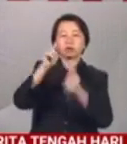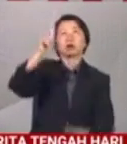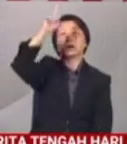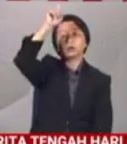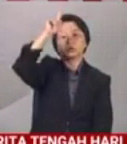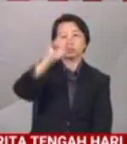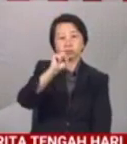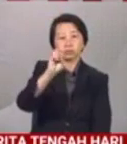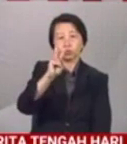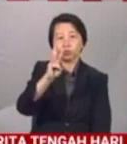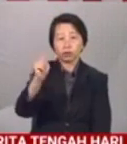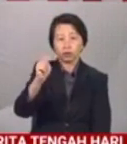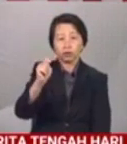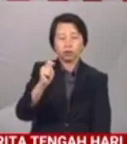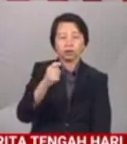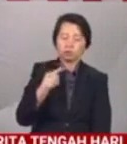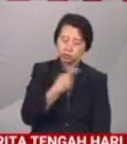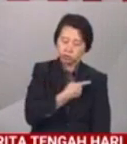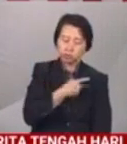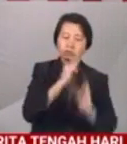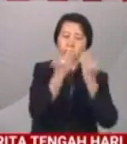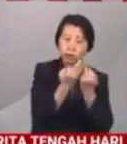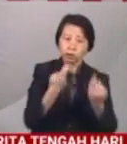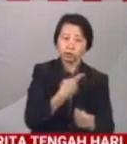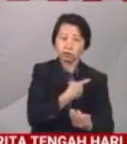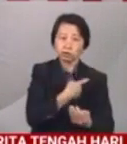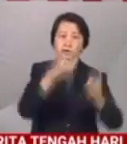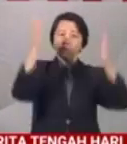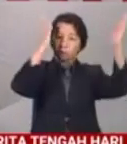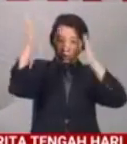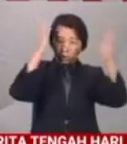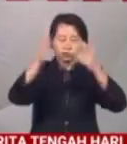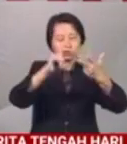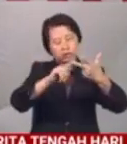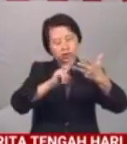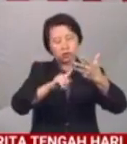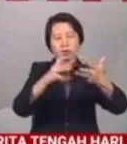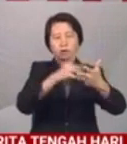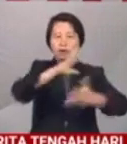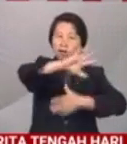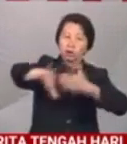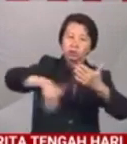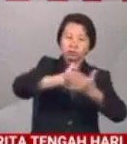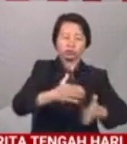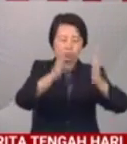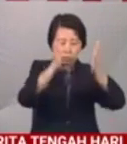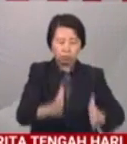Subhanahu Wa Taala agar kita, keluarga kita, negara kita dan seluruh umat